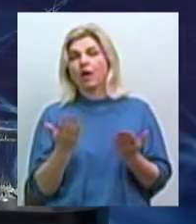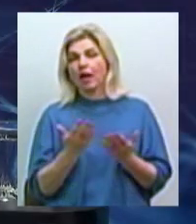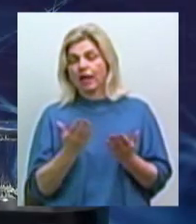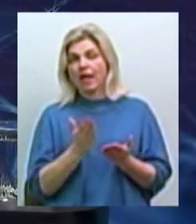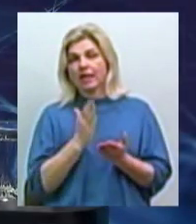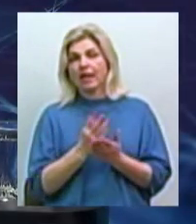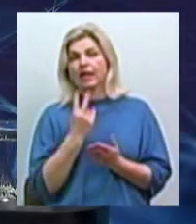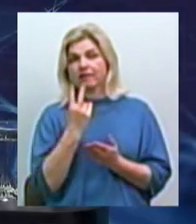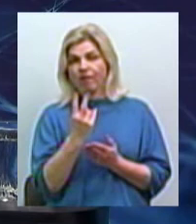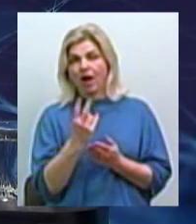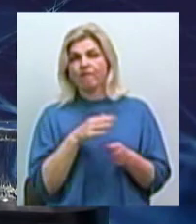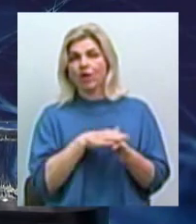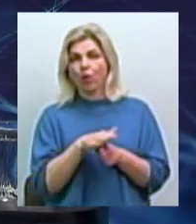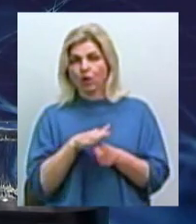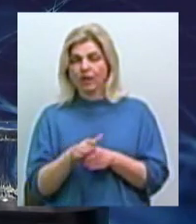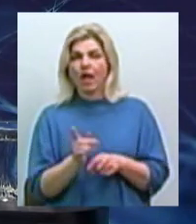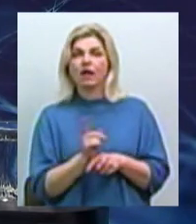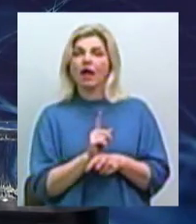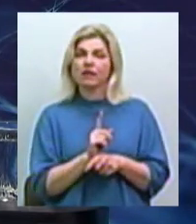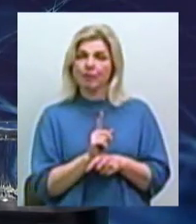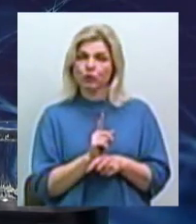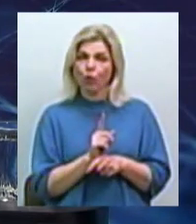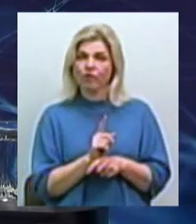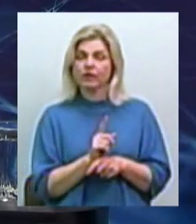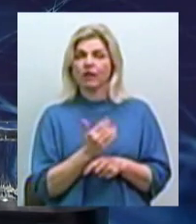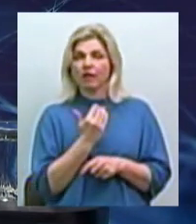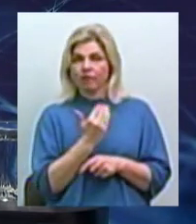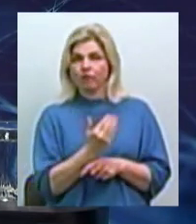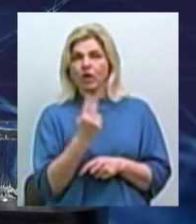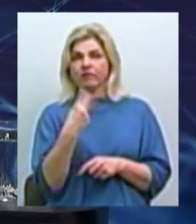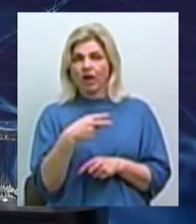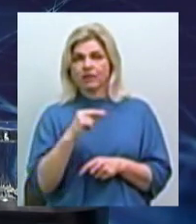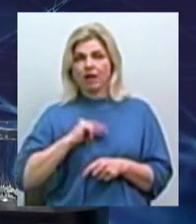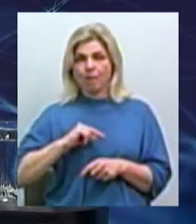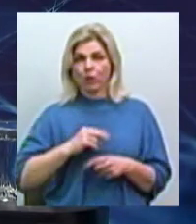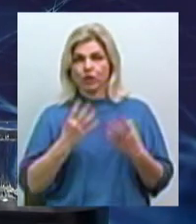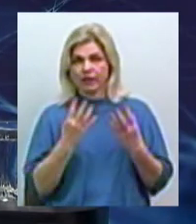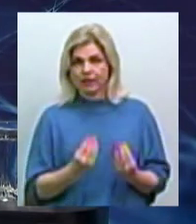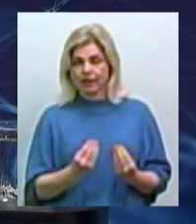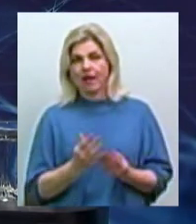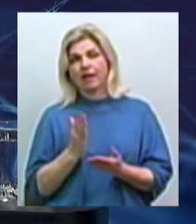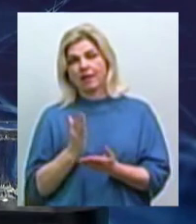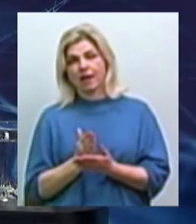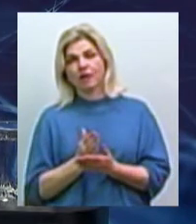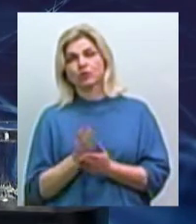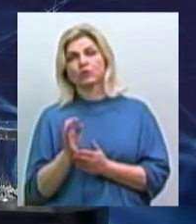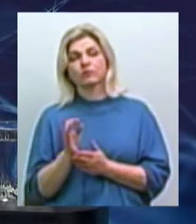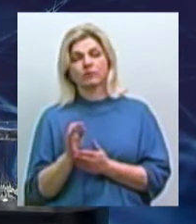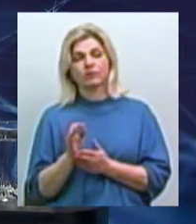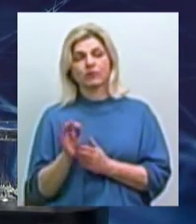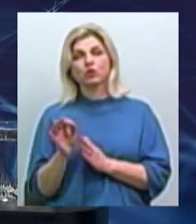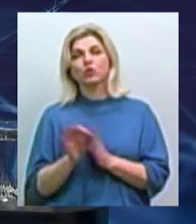2 терміни виконання. Є регламентований термін, який що складає 20 робочих днів, і є так